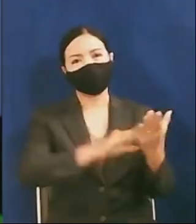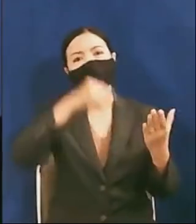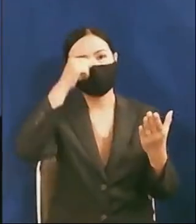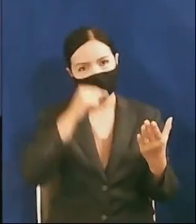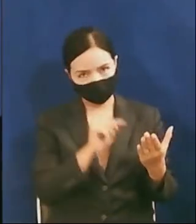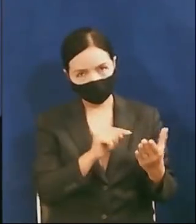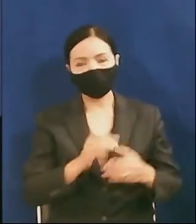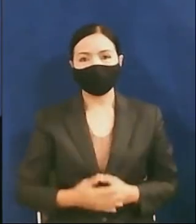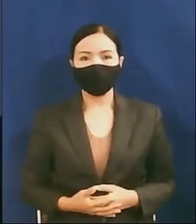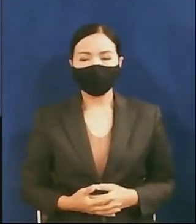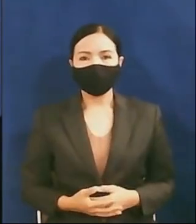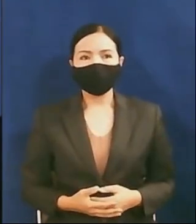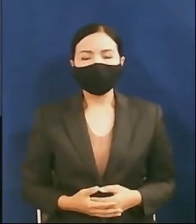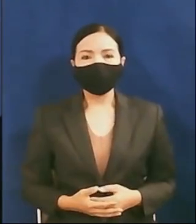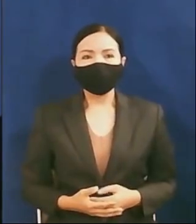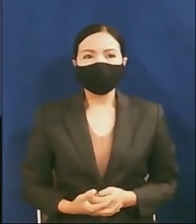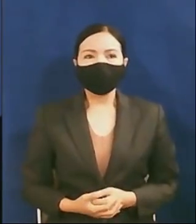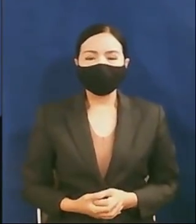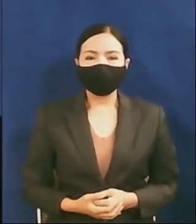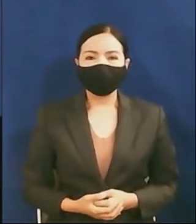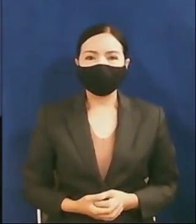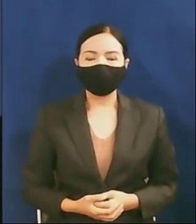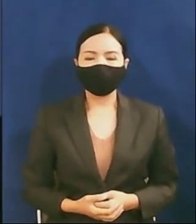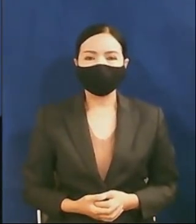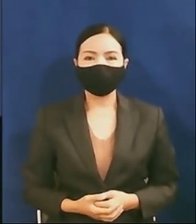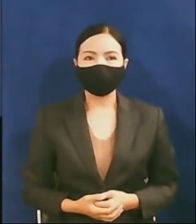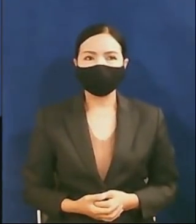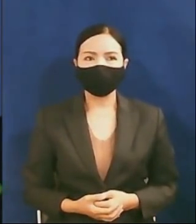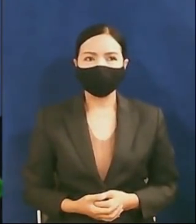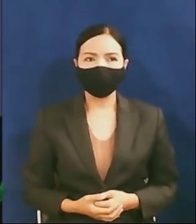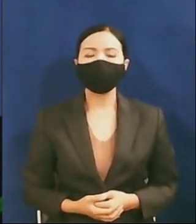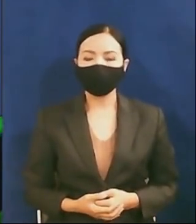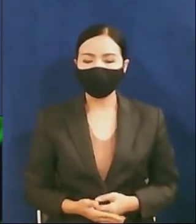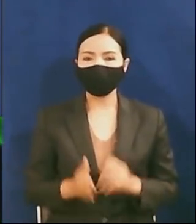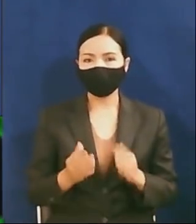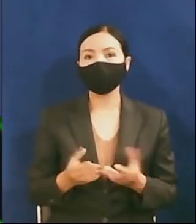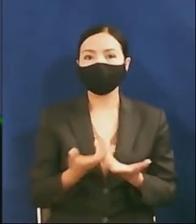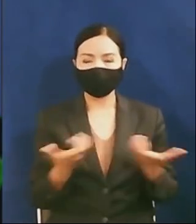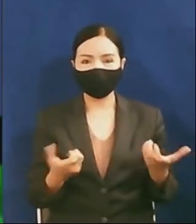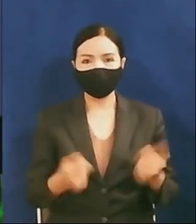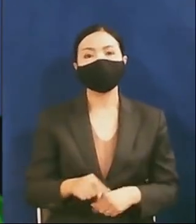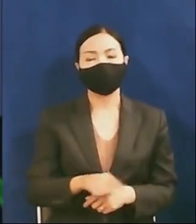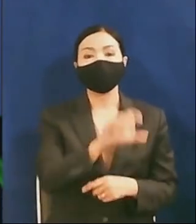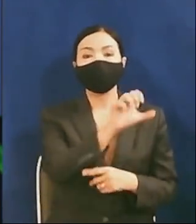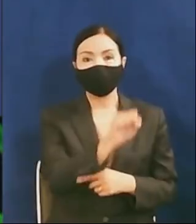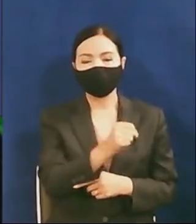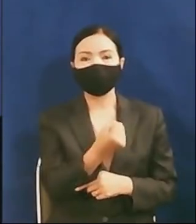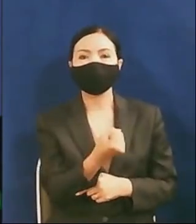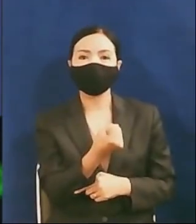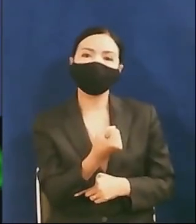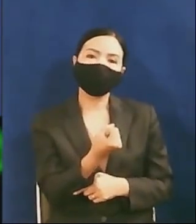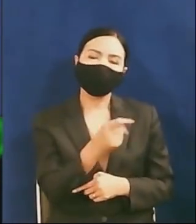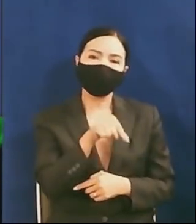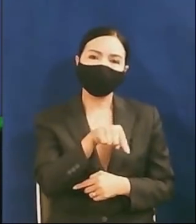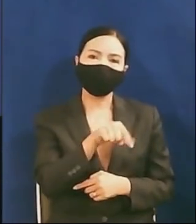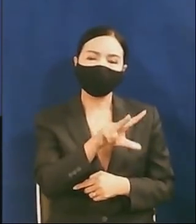ทยนะครับถ้าแยกเป็นรายตามผู้ผลิตวัคซีนนะครับเป็นซิโนแวค 11.39 ล้านโด